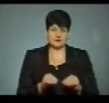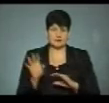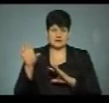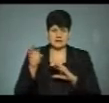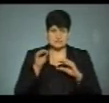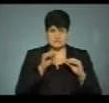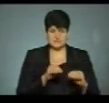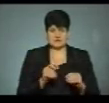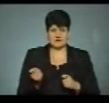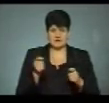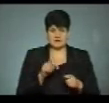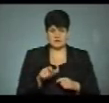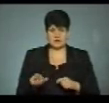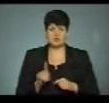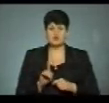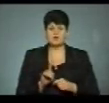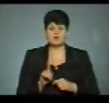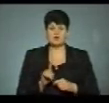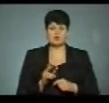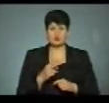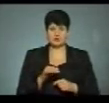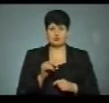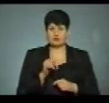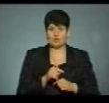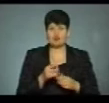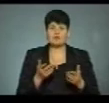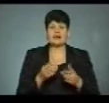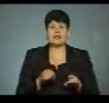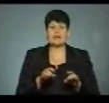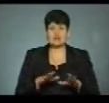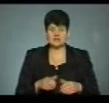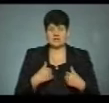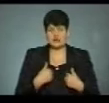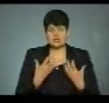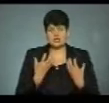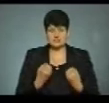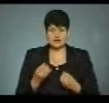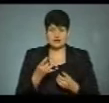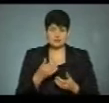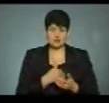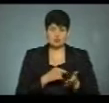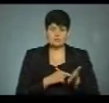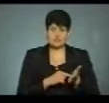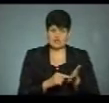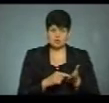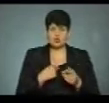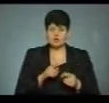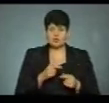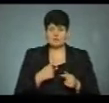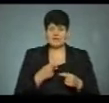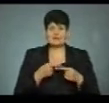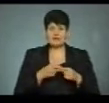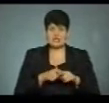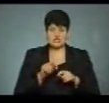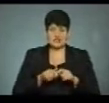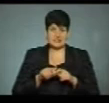людей. Щодо того, яке рішення, я ще раз хочу підкреслити, що ми технічні експерти,